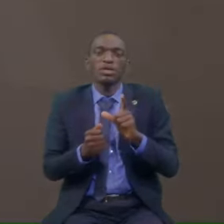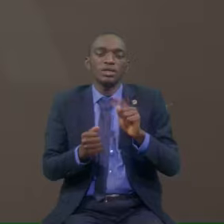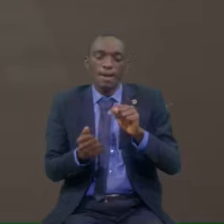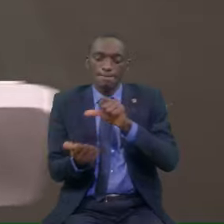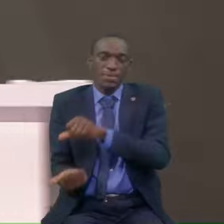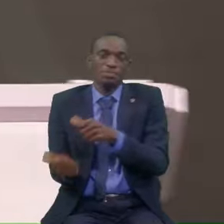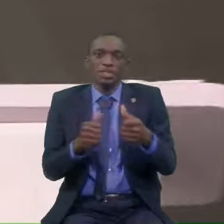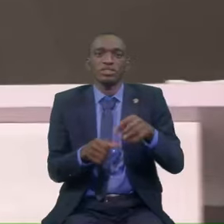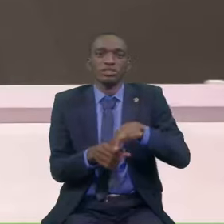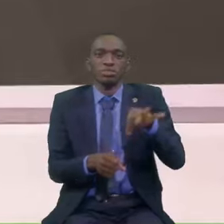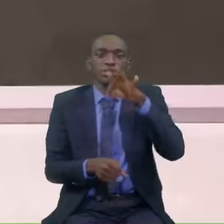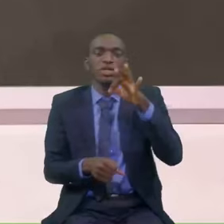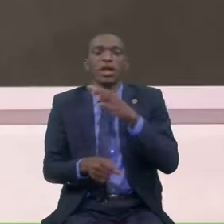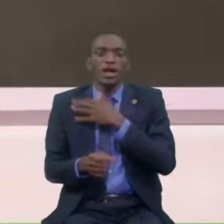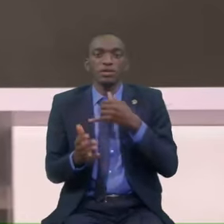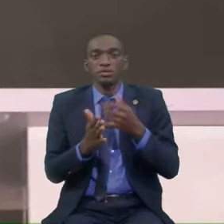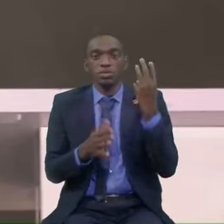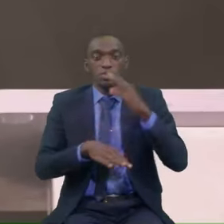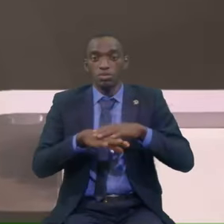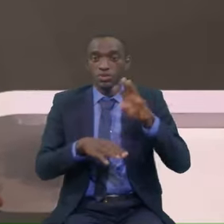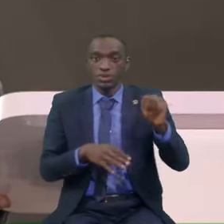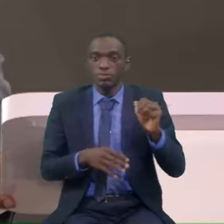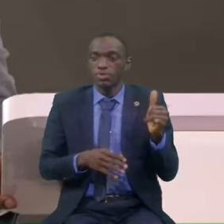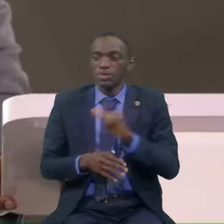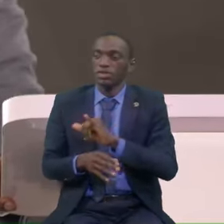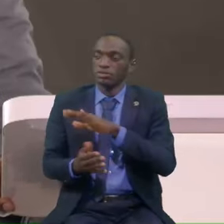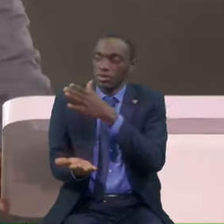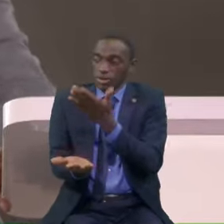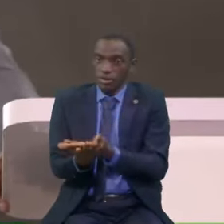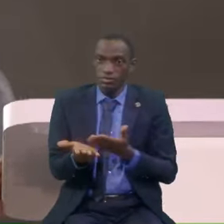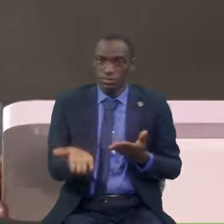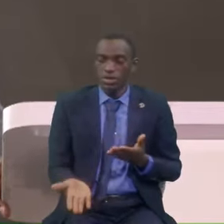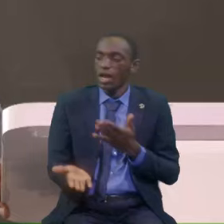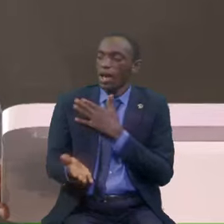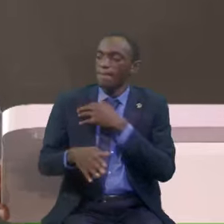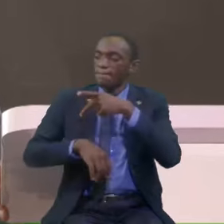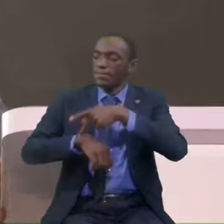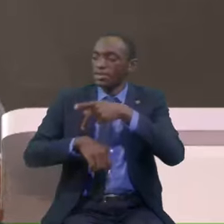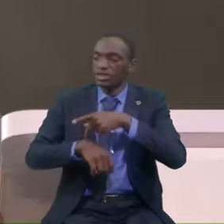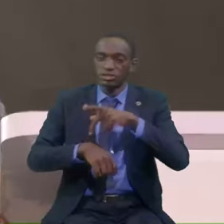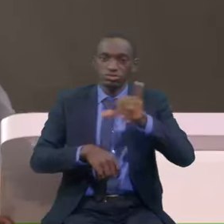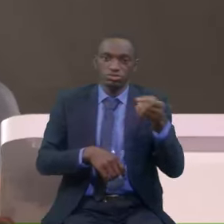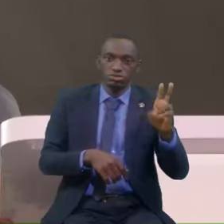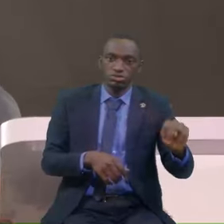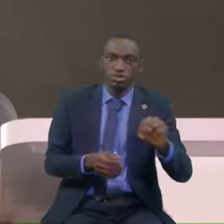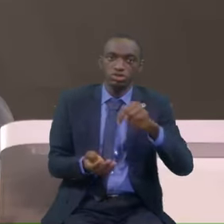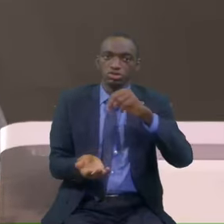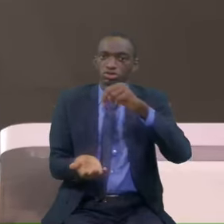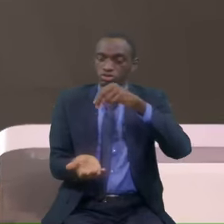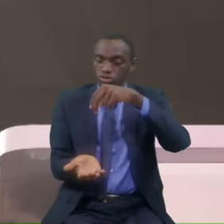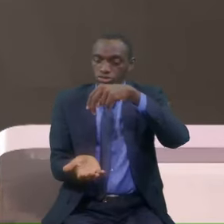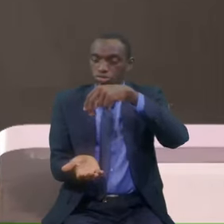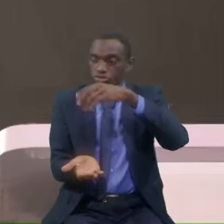L'Esprit qui baptise était en eux. Et ils sont allés là-bas. Pierre s'est arrêté. Et Jean s'est arrêté. Et ils ont regardé l'homme. Et ils ont